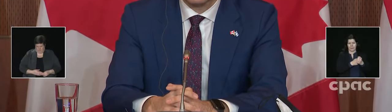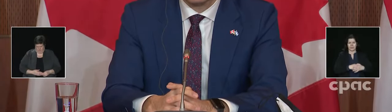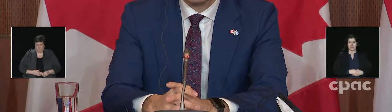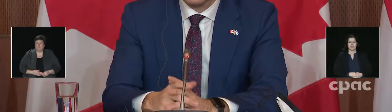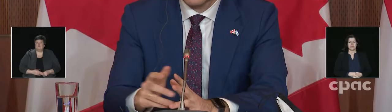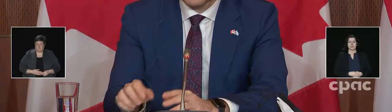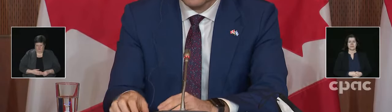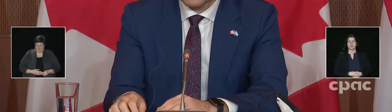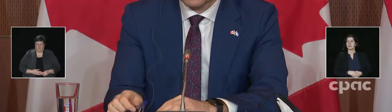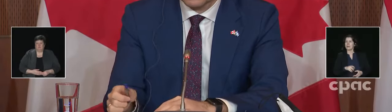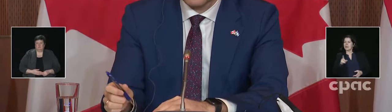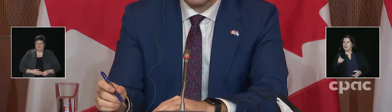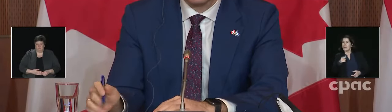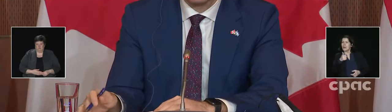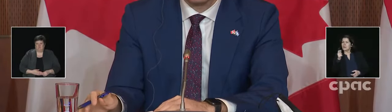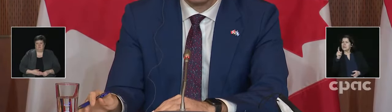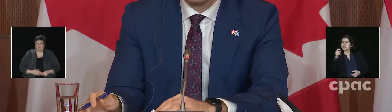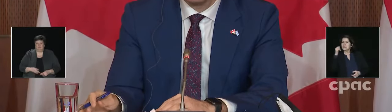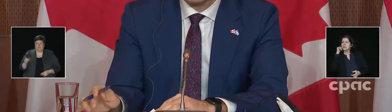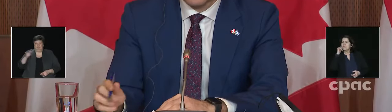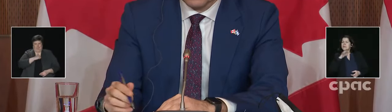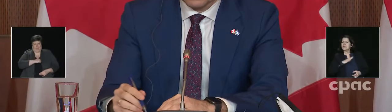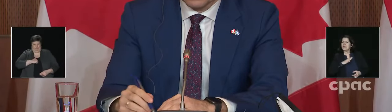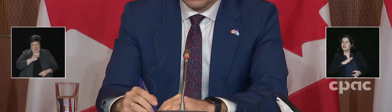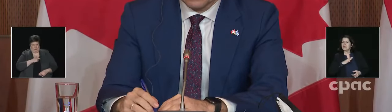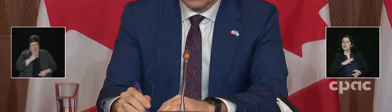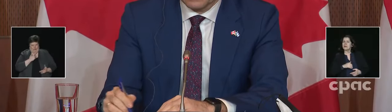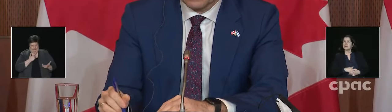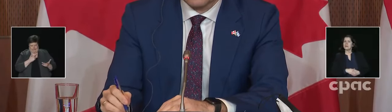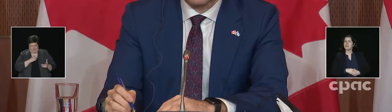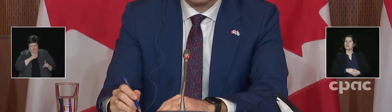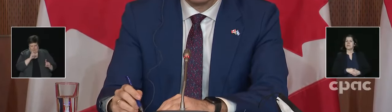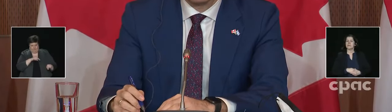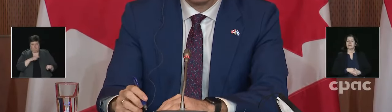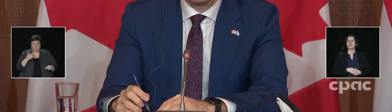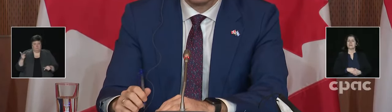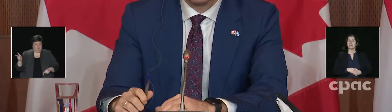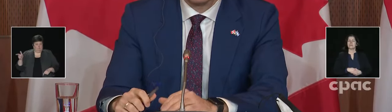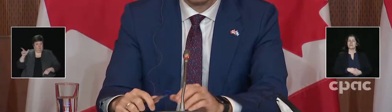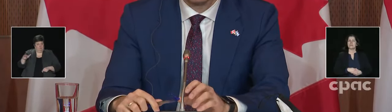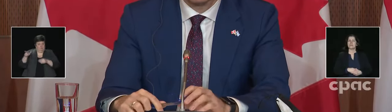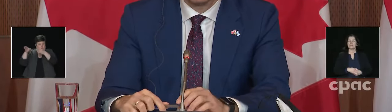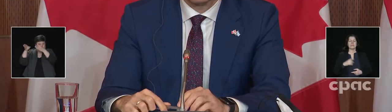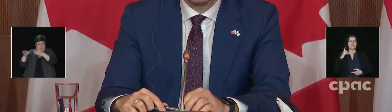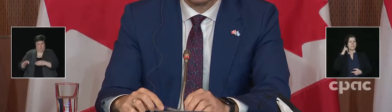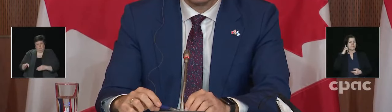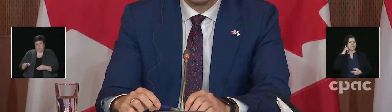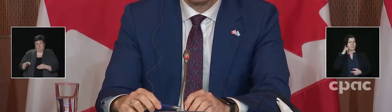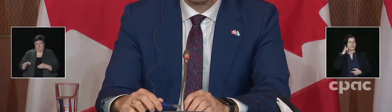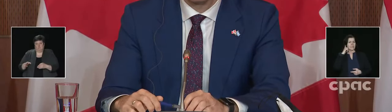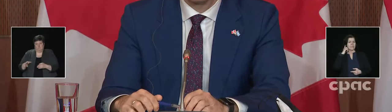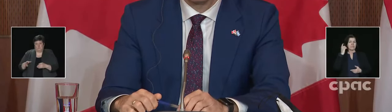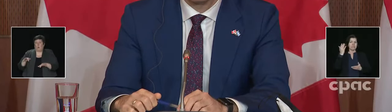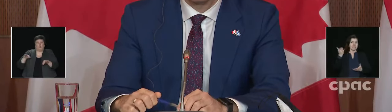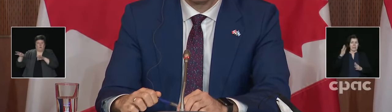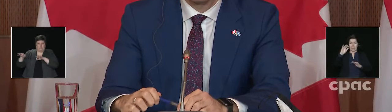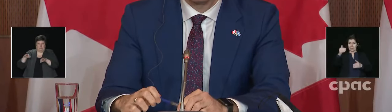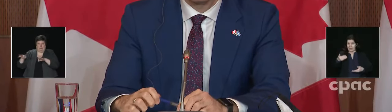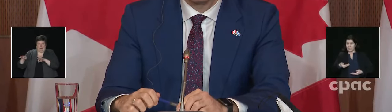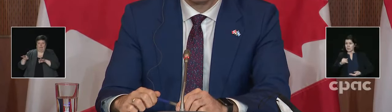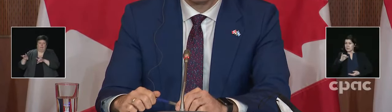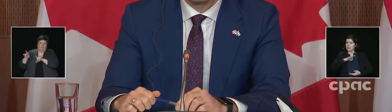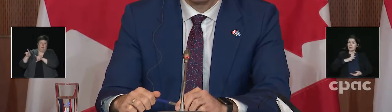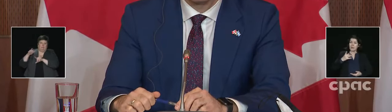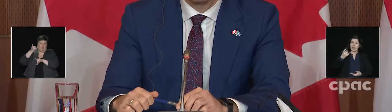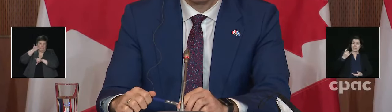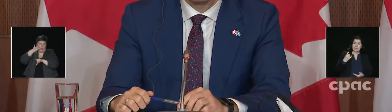Yes, thank you. Merci. Sorry for the inconvenience. De nouveau, pour poser une question, faites étoile